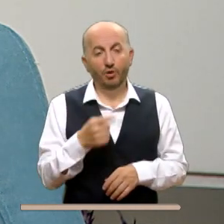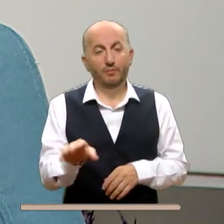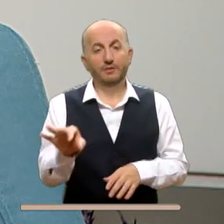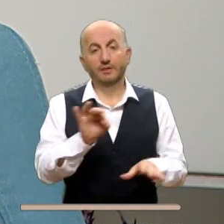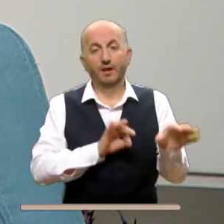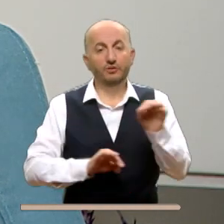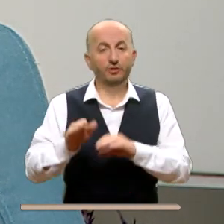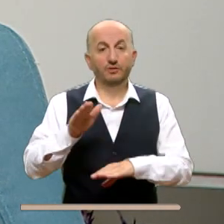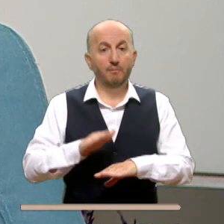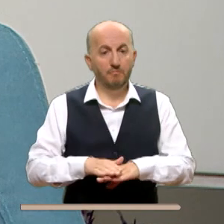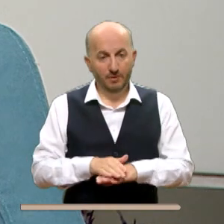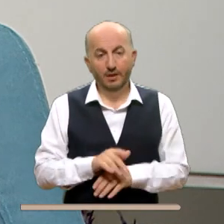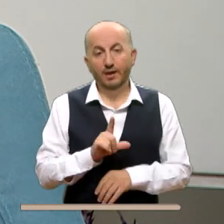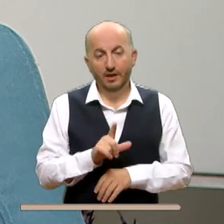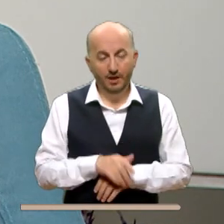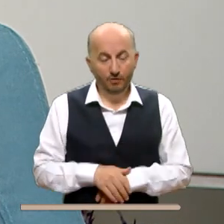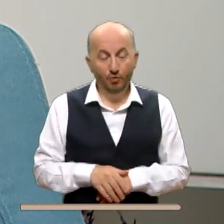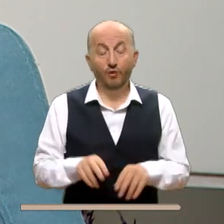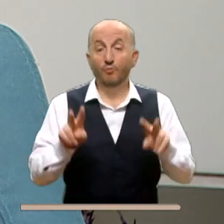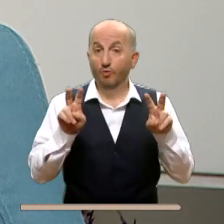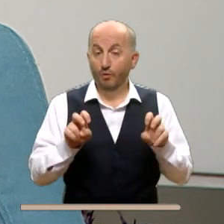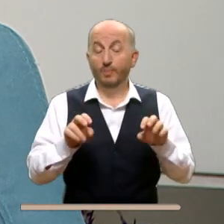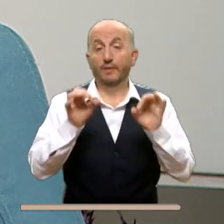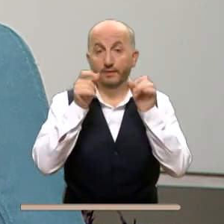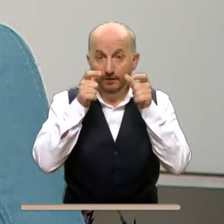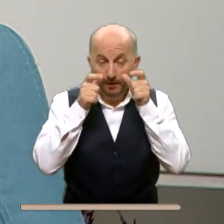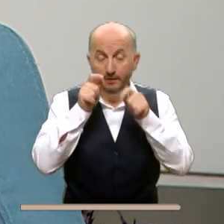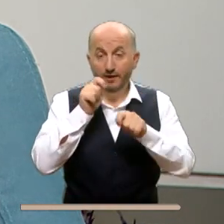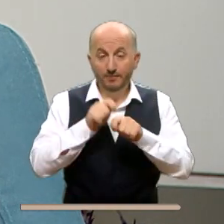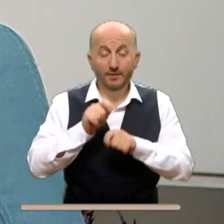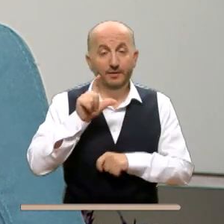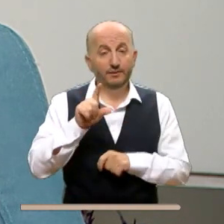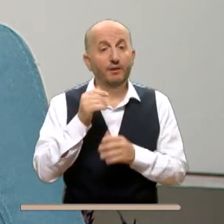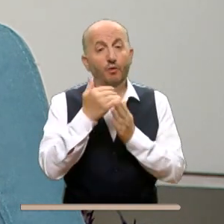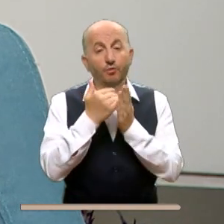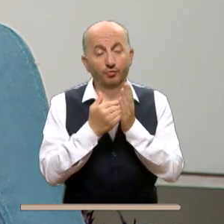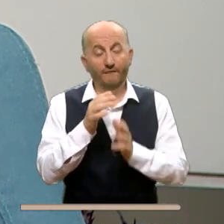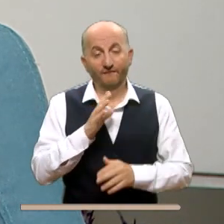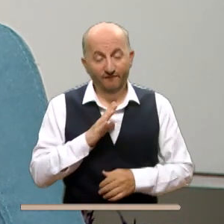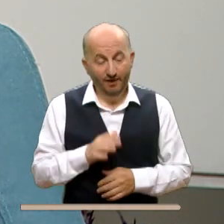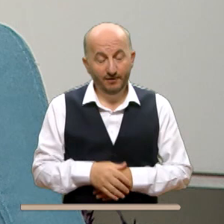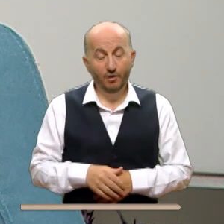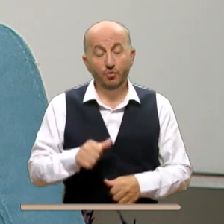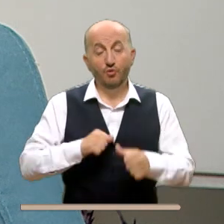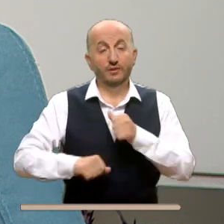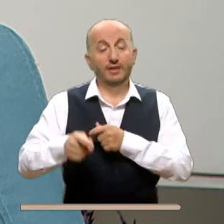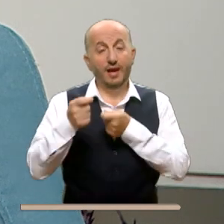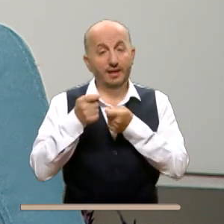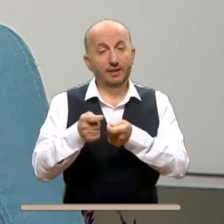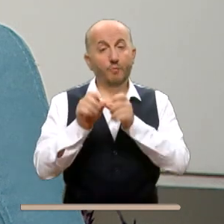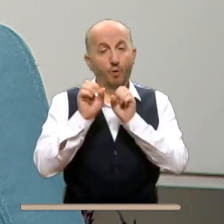yapma aşamasındalar. Bu konuda elbette dikkat etmeleri gereken hususlar var. Üniversite eğitim